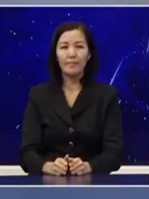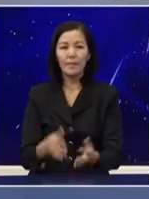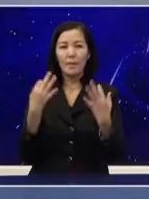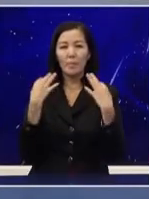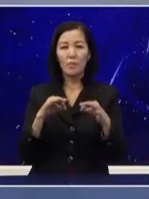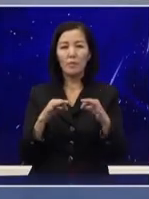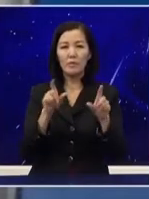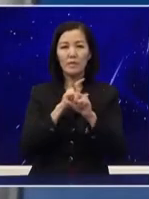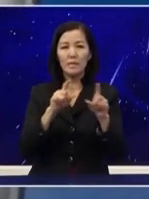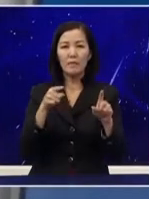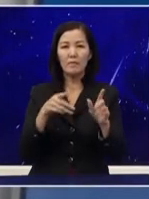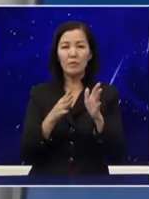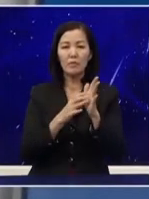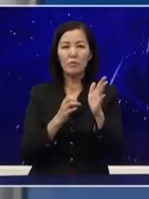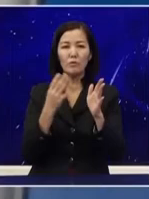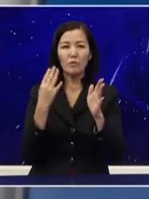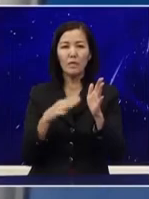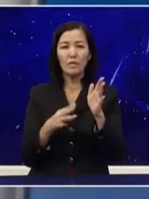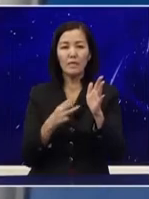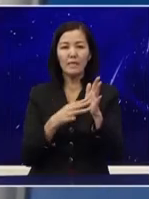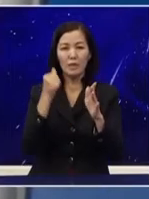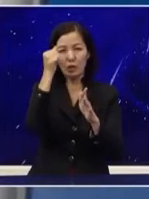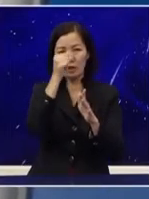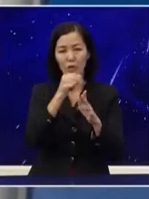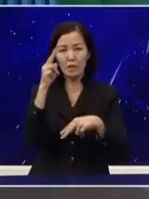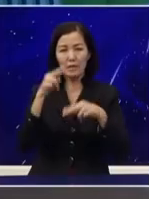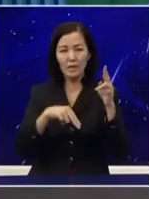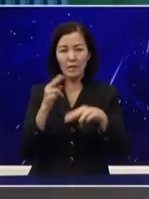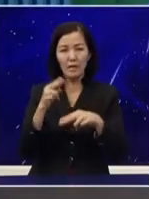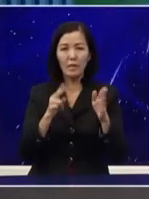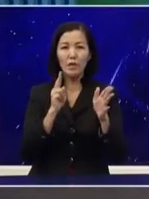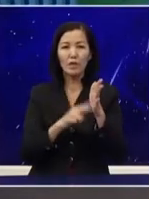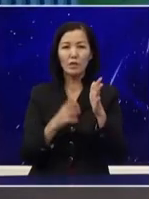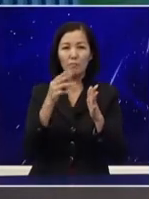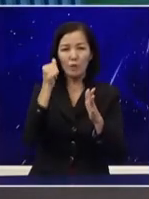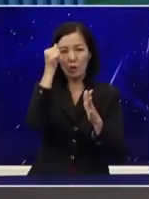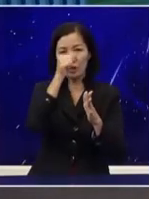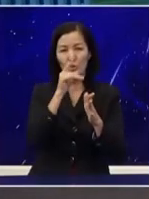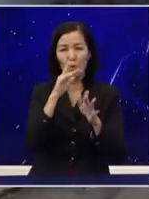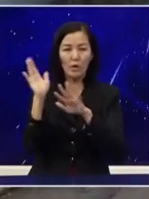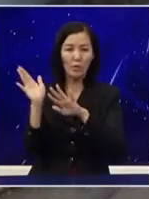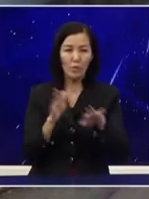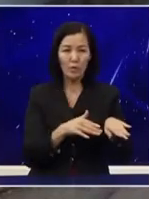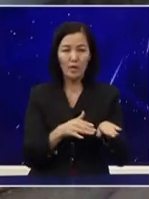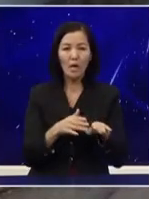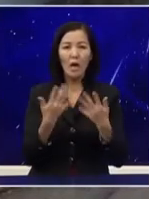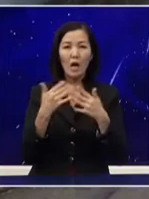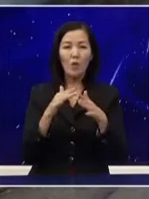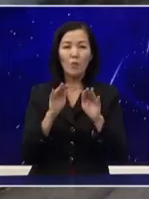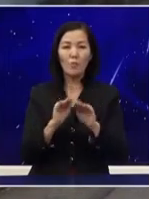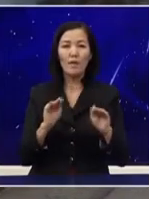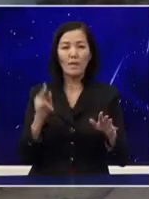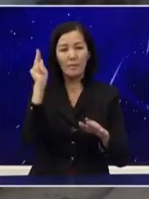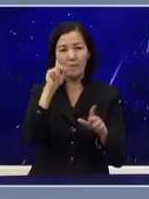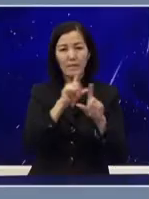нысанның іргетасы сонау 1948 жылы қаланған. Содан бері 70 жылға жуық ауыл балаларының білім алатын ордасы